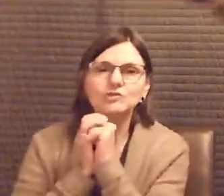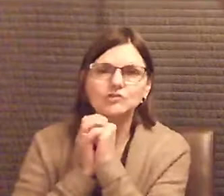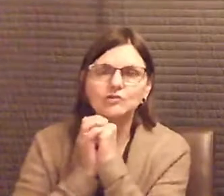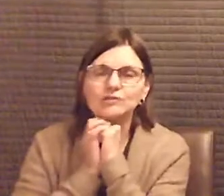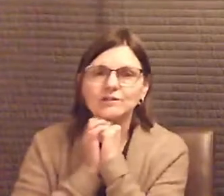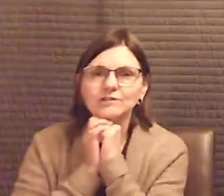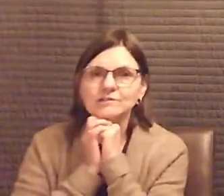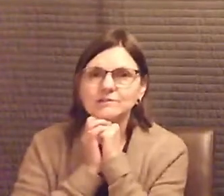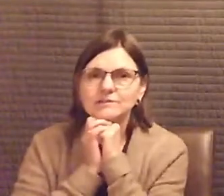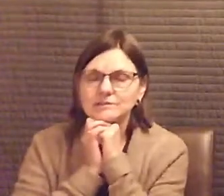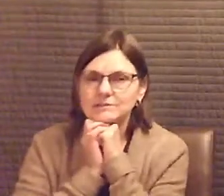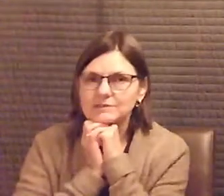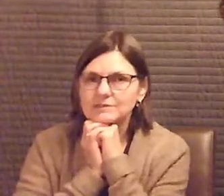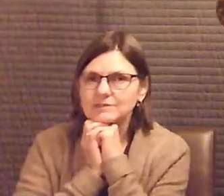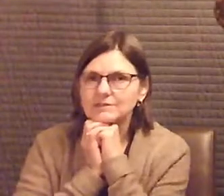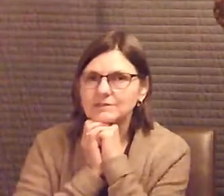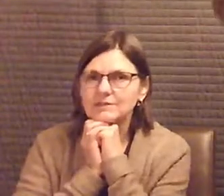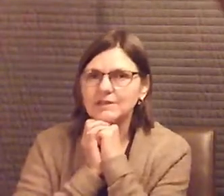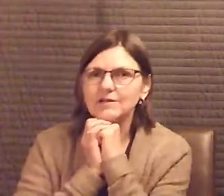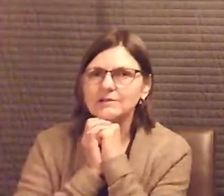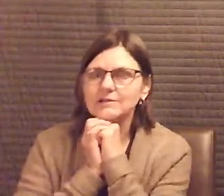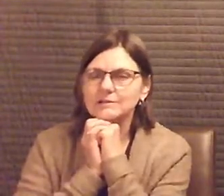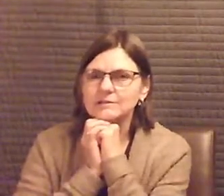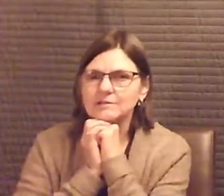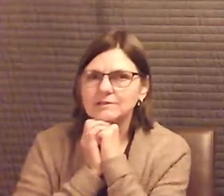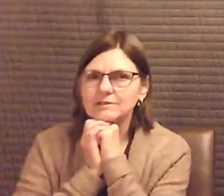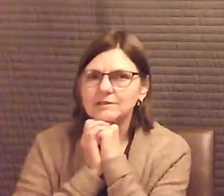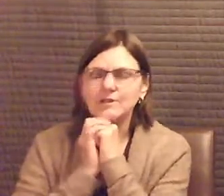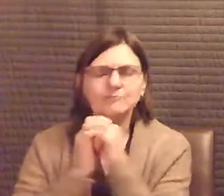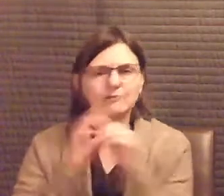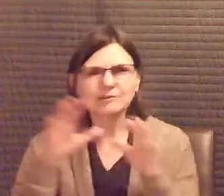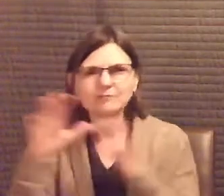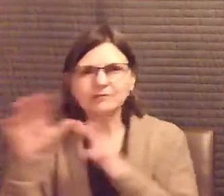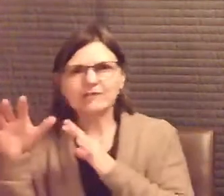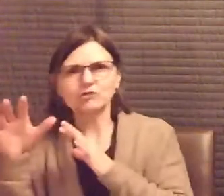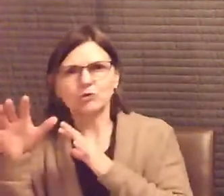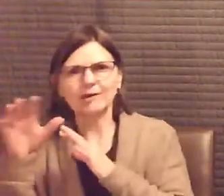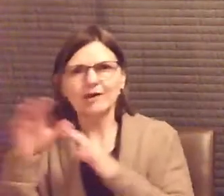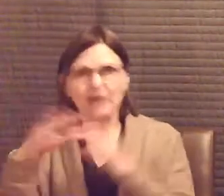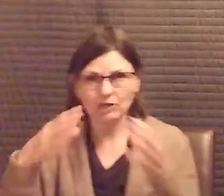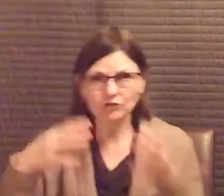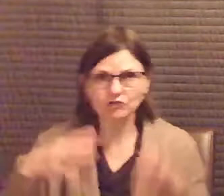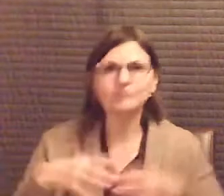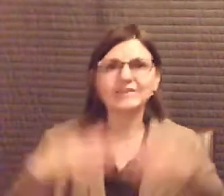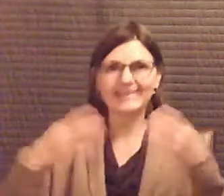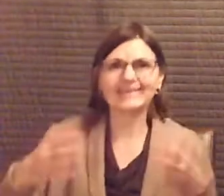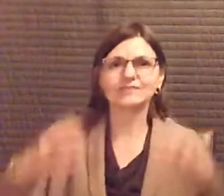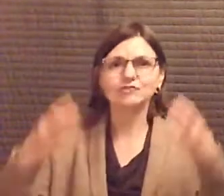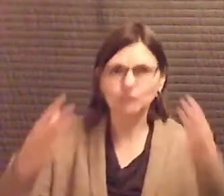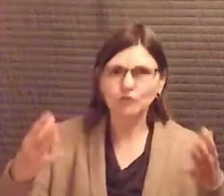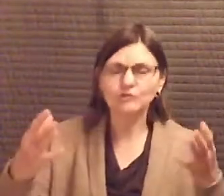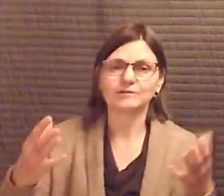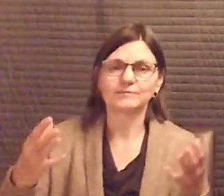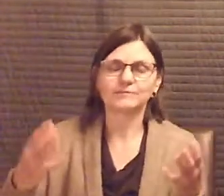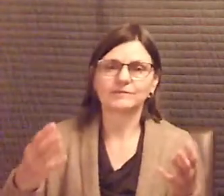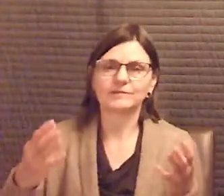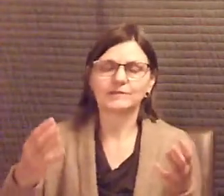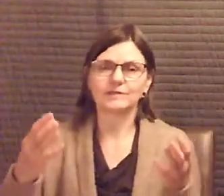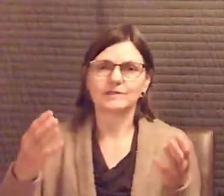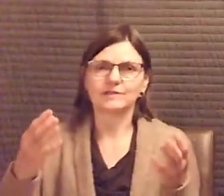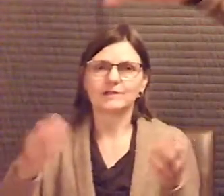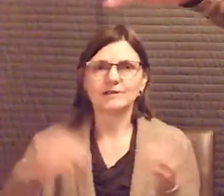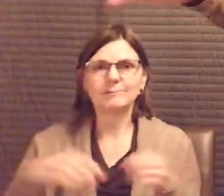grootste zonde maar don t bureau onzin is nou wat me niet verkeerd op hè alle zonde is zonder